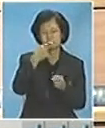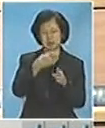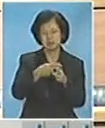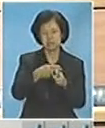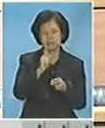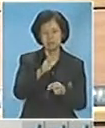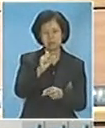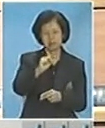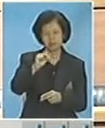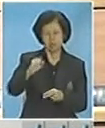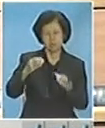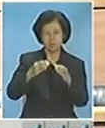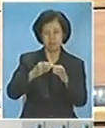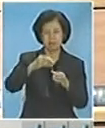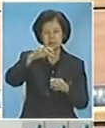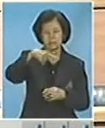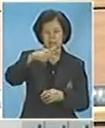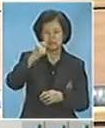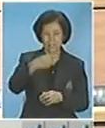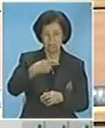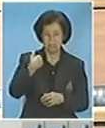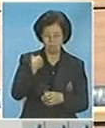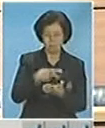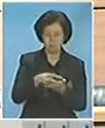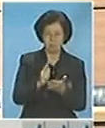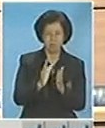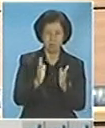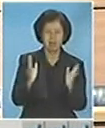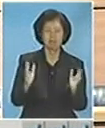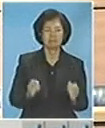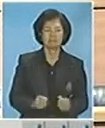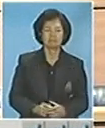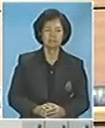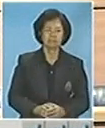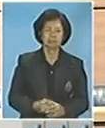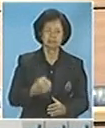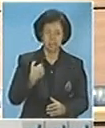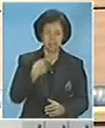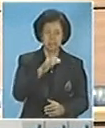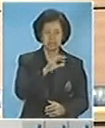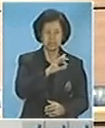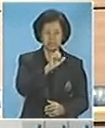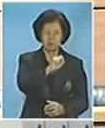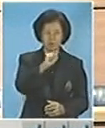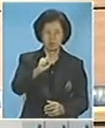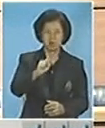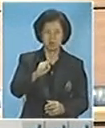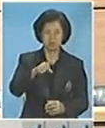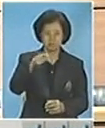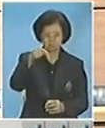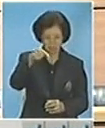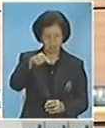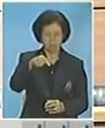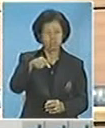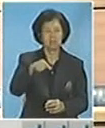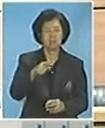าชิกสภาผู้แทนราษฎรพรรคเพื่อไทยนั้นมีประโยชน์อย่างยิ่งและมีสมาชิกสภาผู้แทนราษฎรในที่นี้อีกหลายท่าน